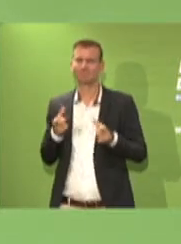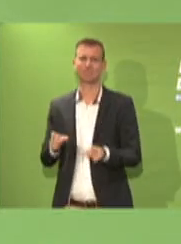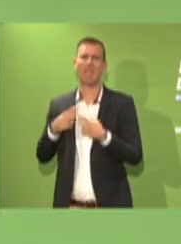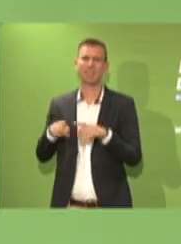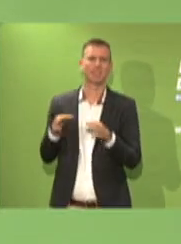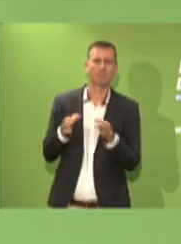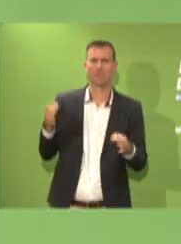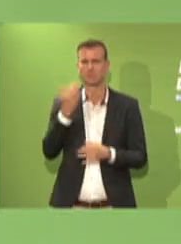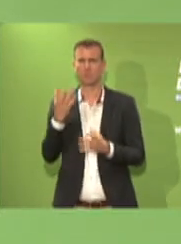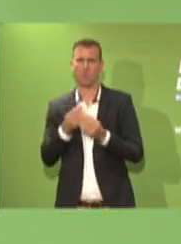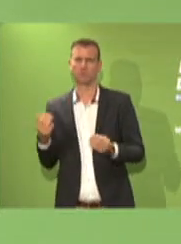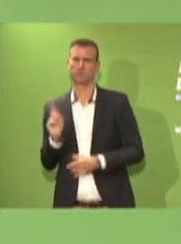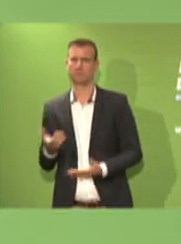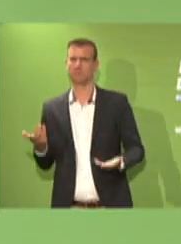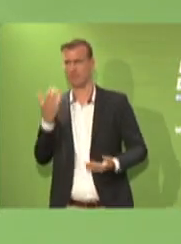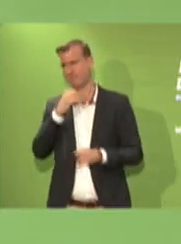Freunde.